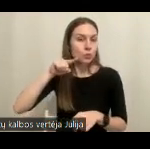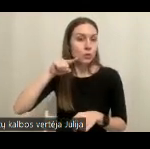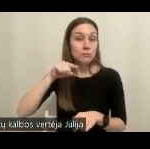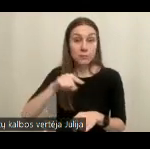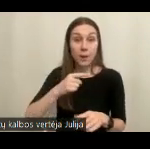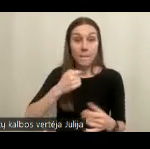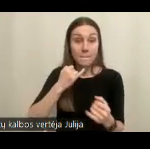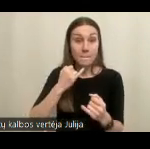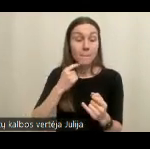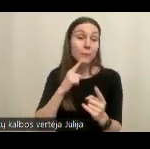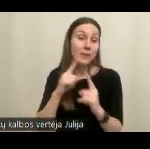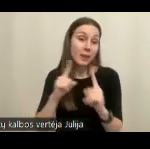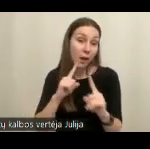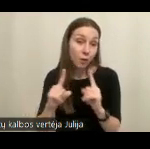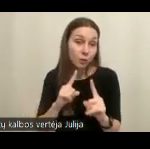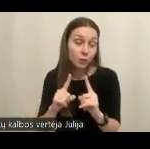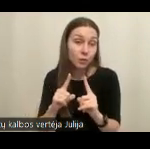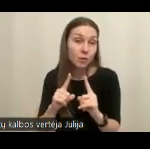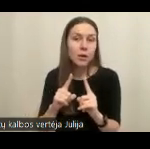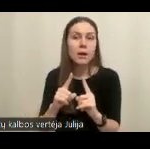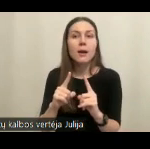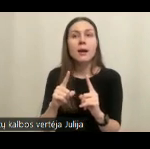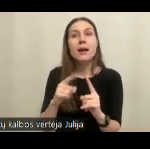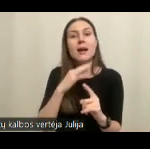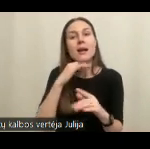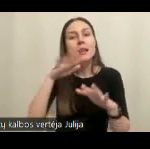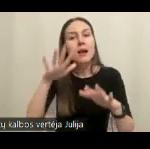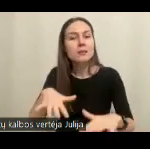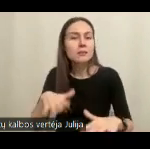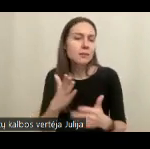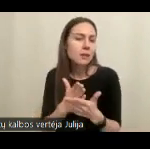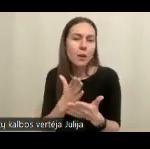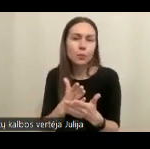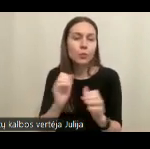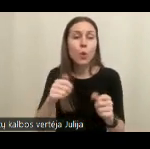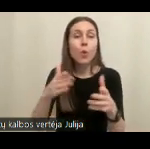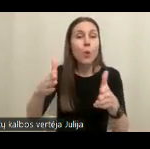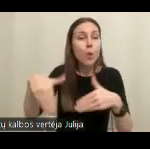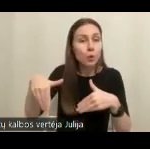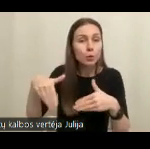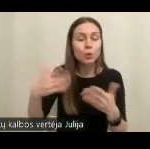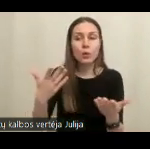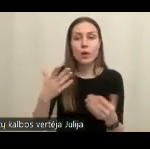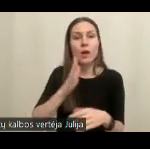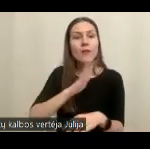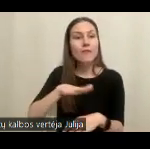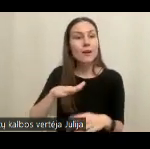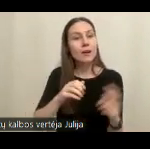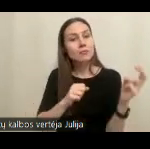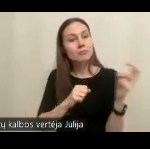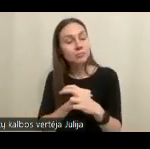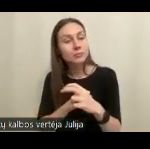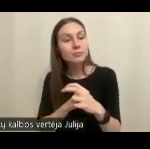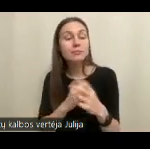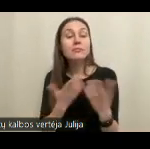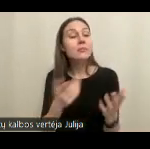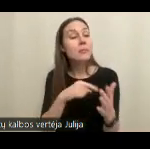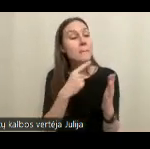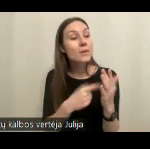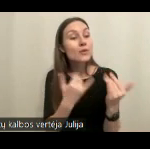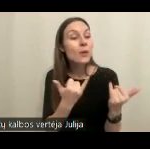pokalbis. Galbūt nebūtai klasėje, o koridoriai kažkur, kai vaikai ateina. Ir pakas, na, ką skaitai